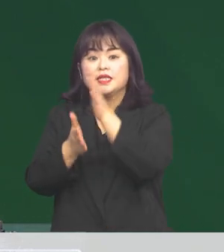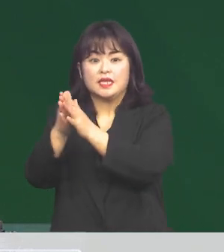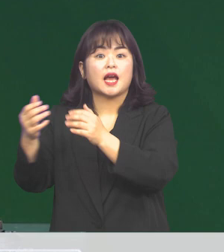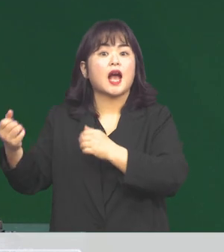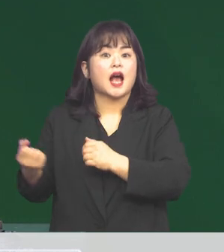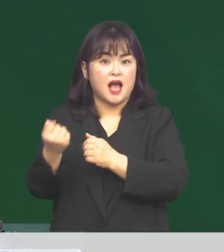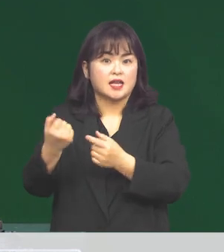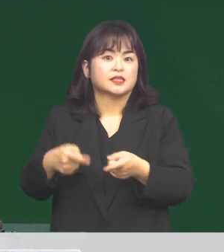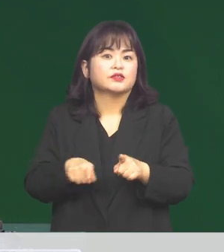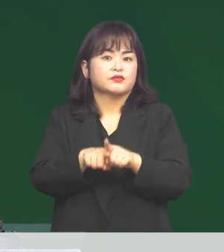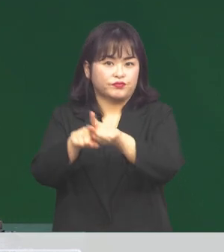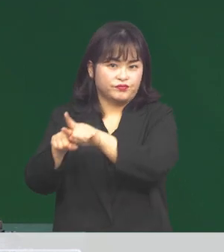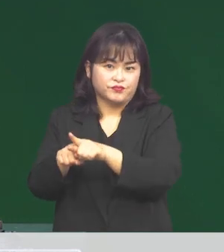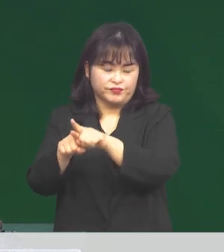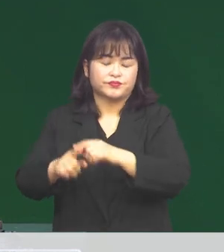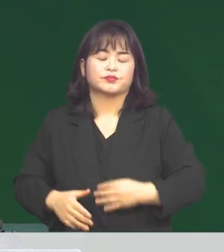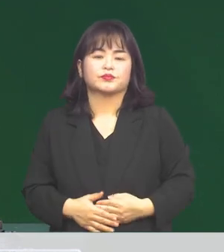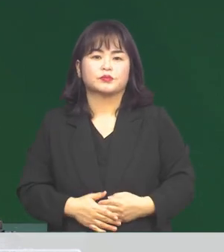용인이 있잖아.